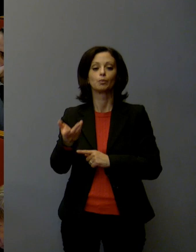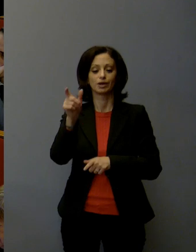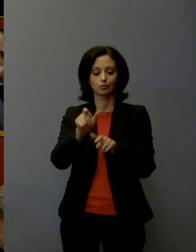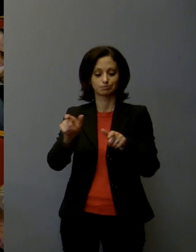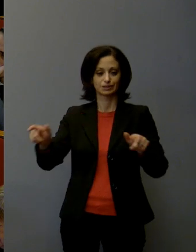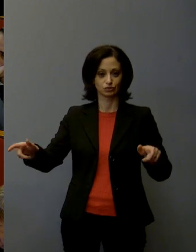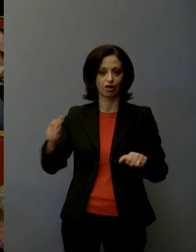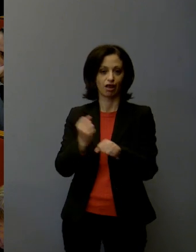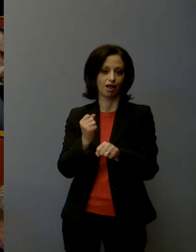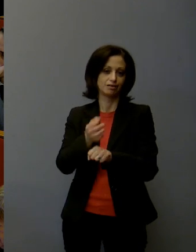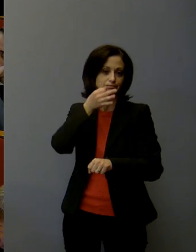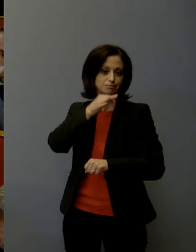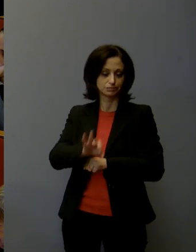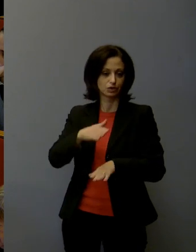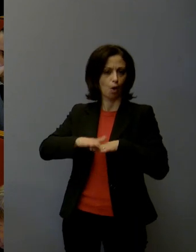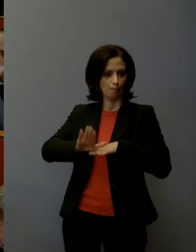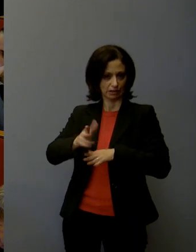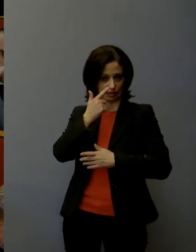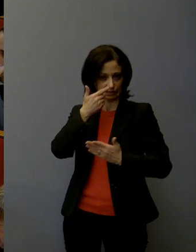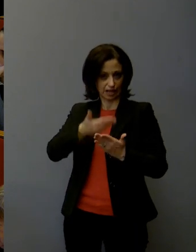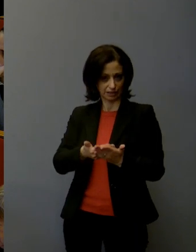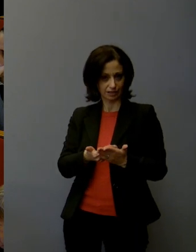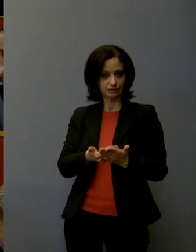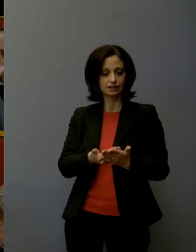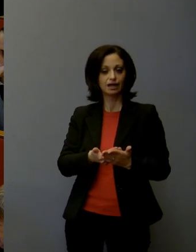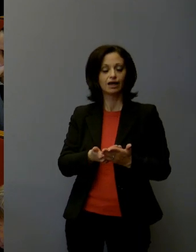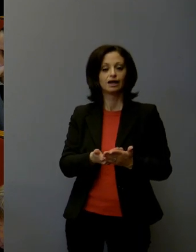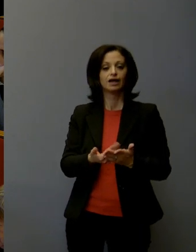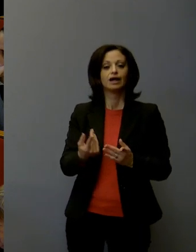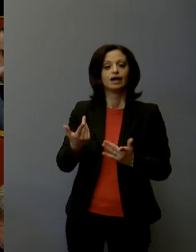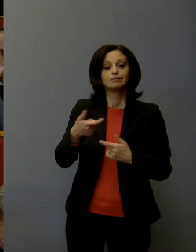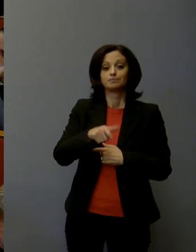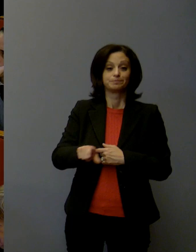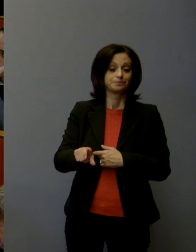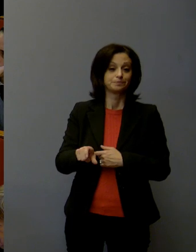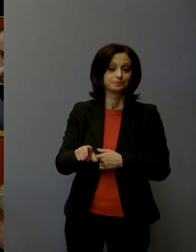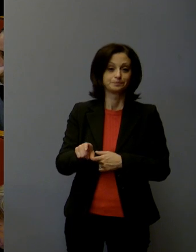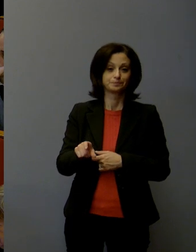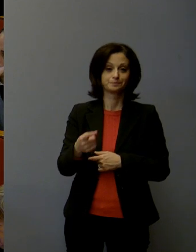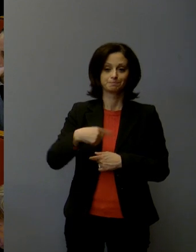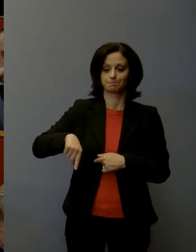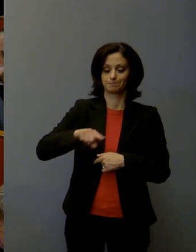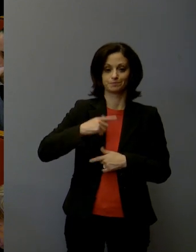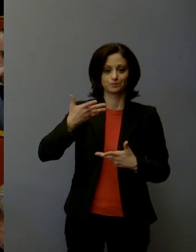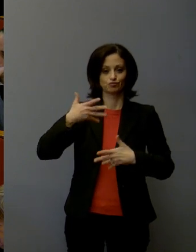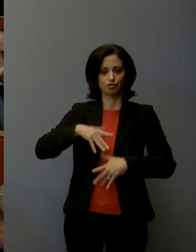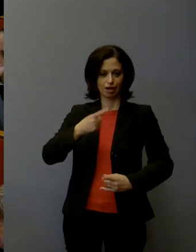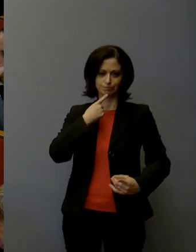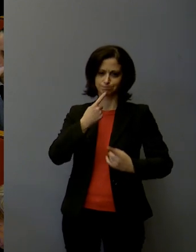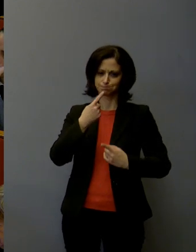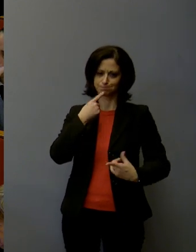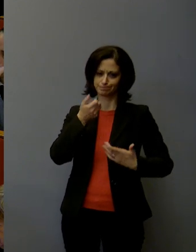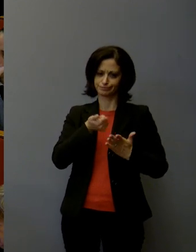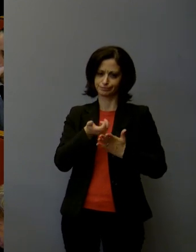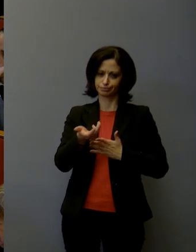umane con le giuste competenze perché abbiamo avuto modo già di discutere di questo